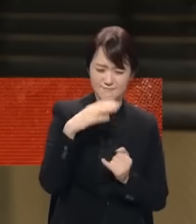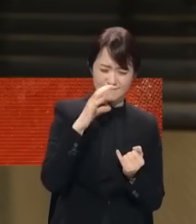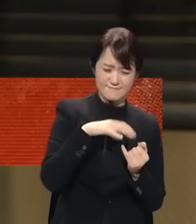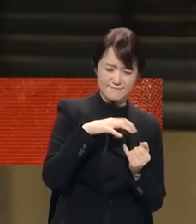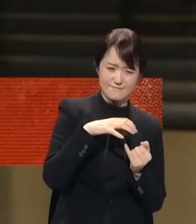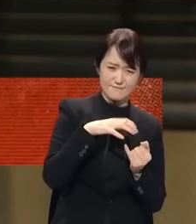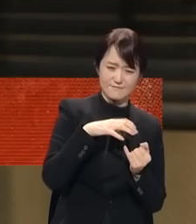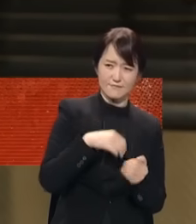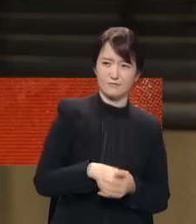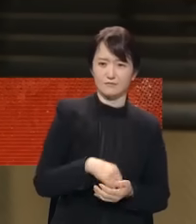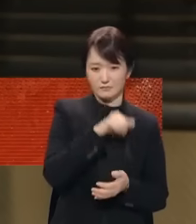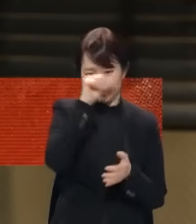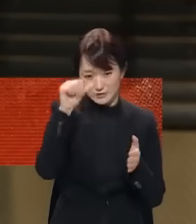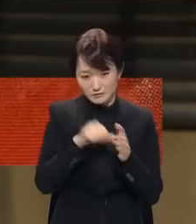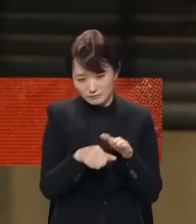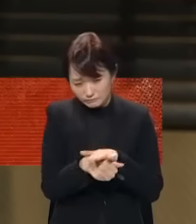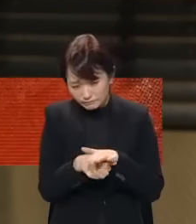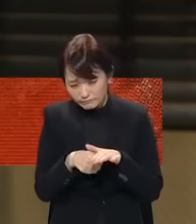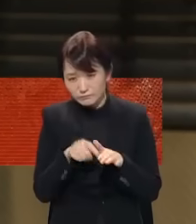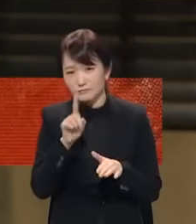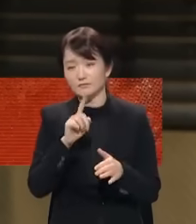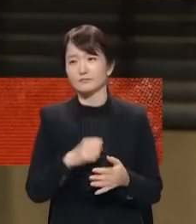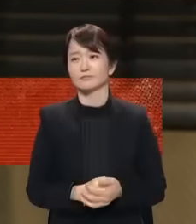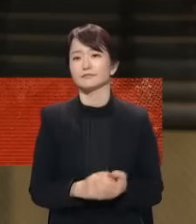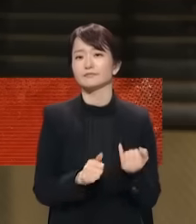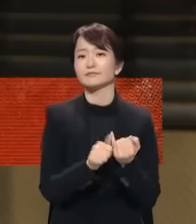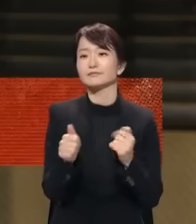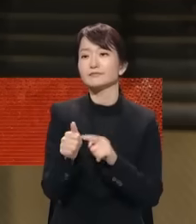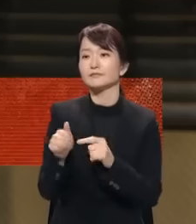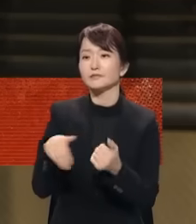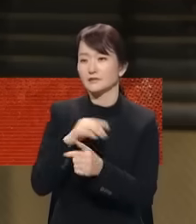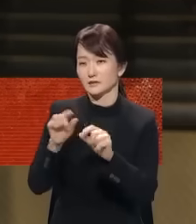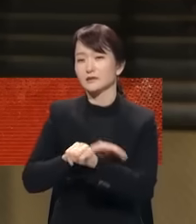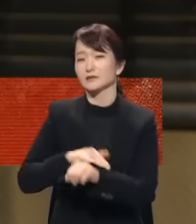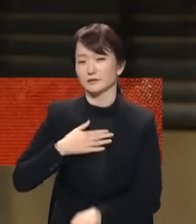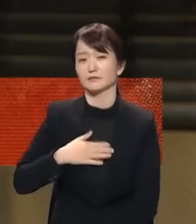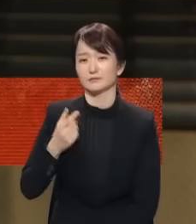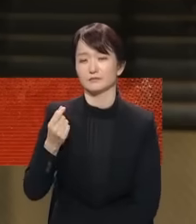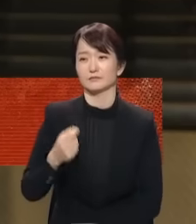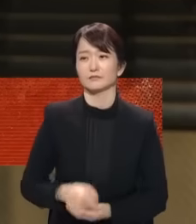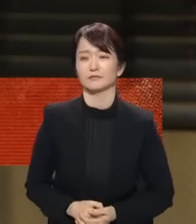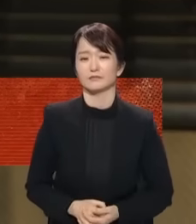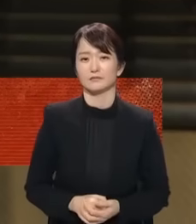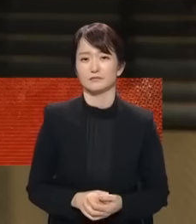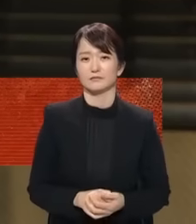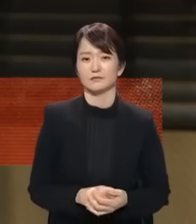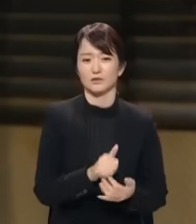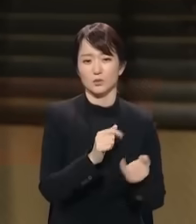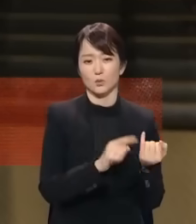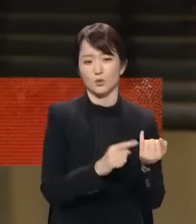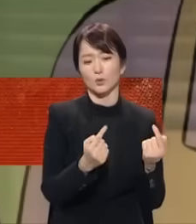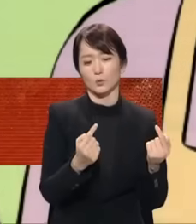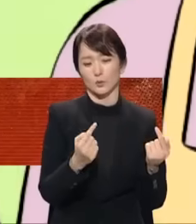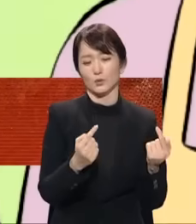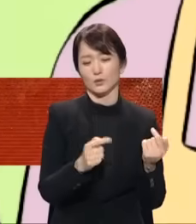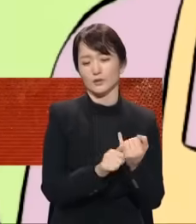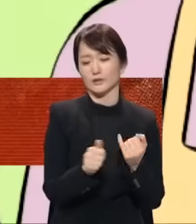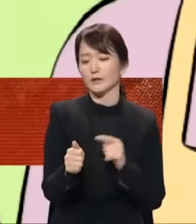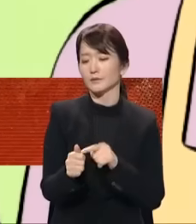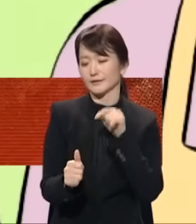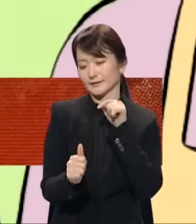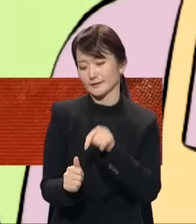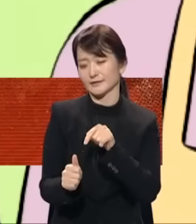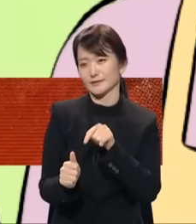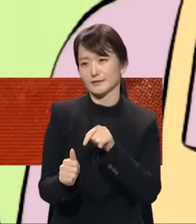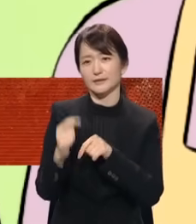평생을 깽깽깽깽 이렇게 살았는데 그래도 남편은 좀 더 그 상황을 더 잘할 것 같으니까 본인보다는 남편을 통해서 의사표시가 되는